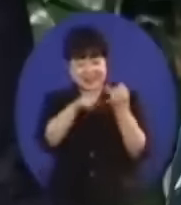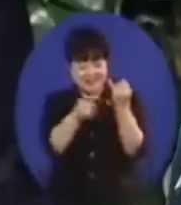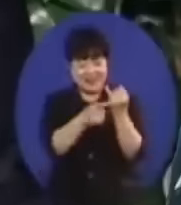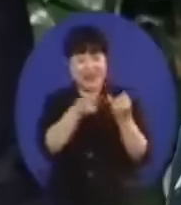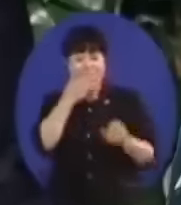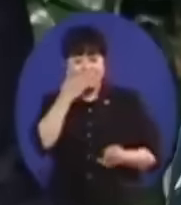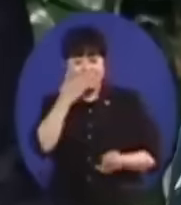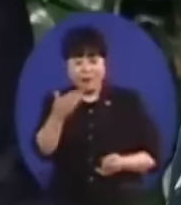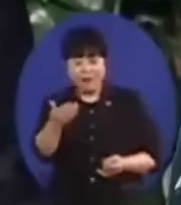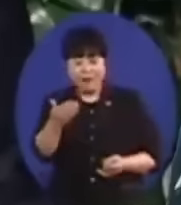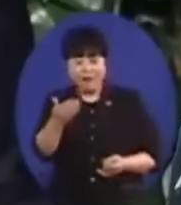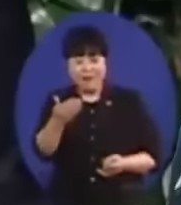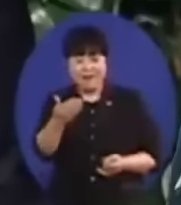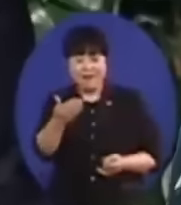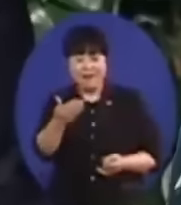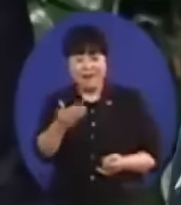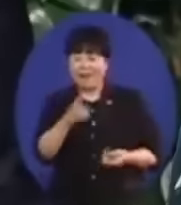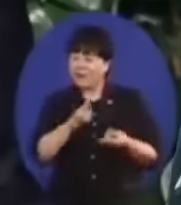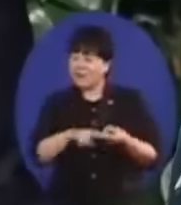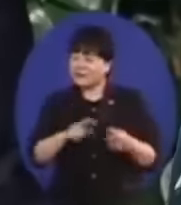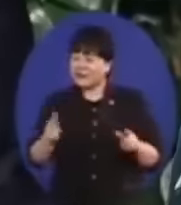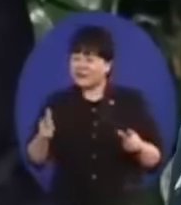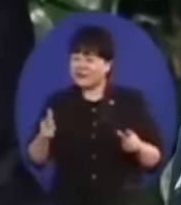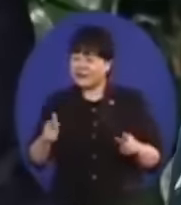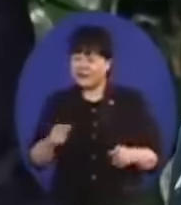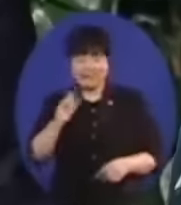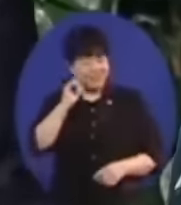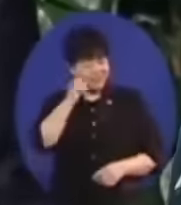가졌습니다. 될 만한 소리입니까?